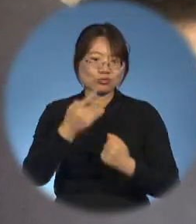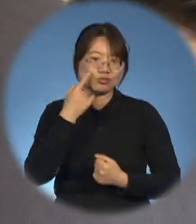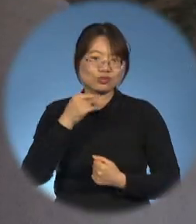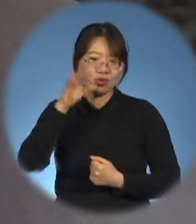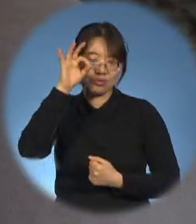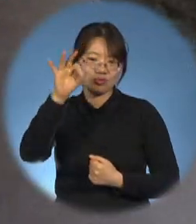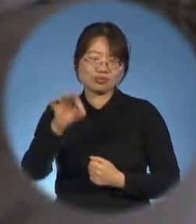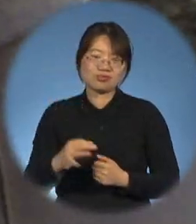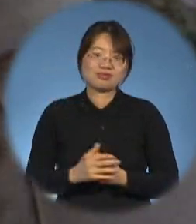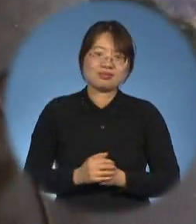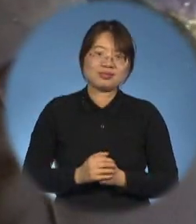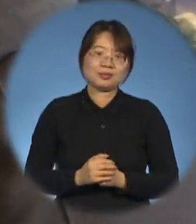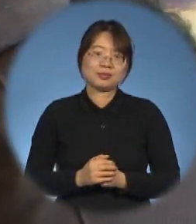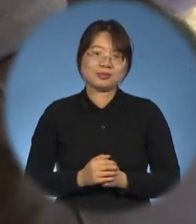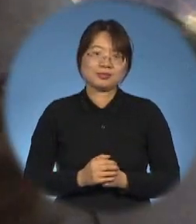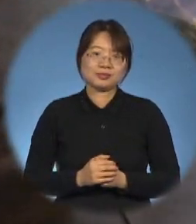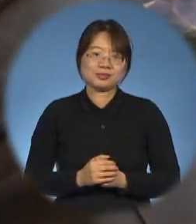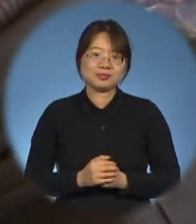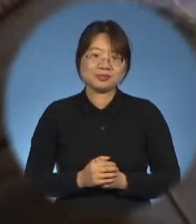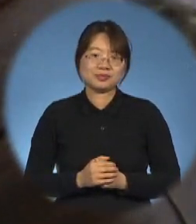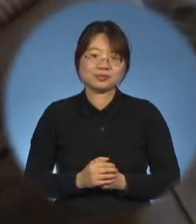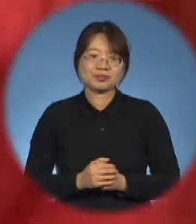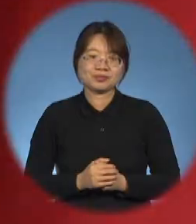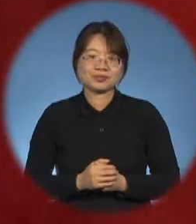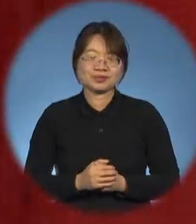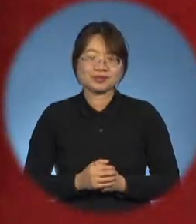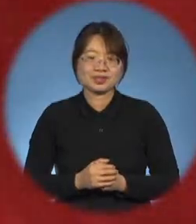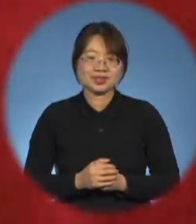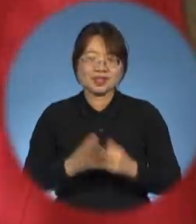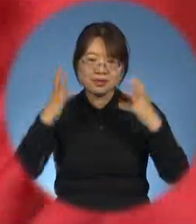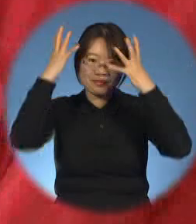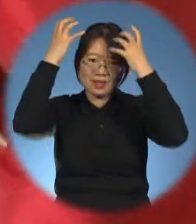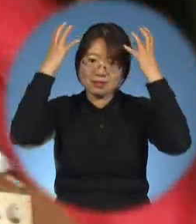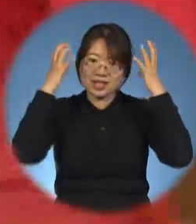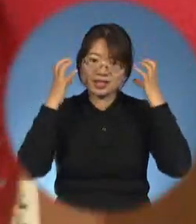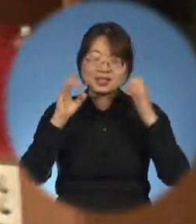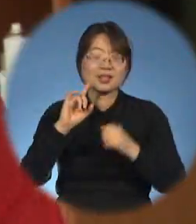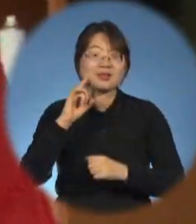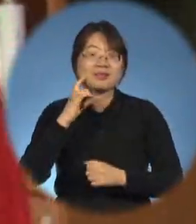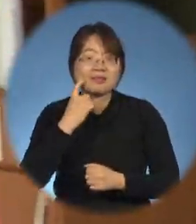봐서 와 오래 걸리 콘을 있고